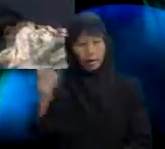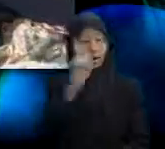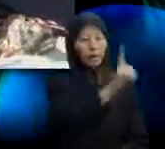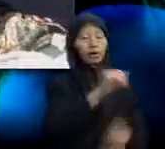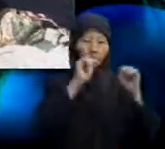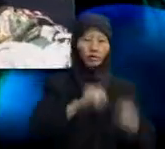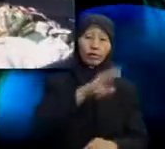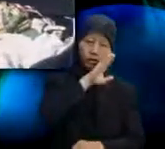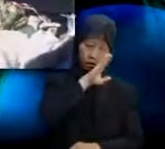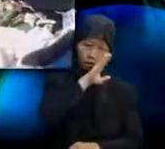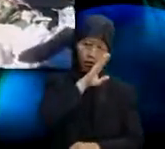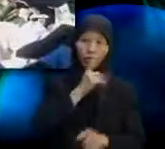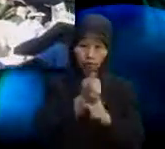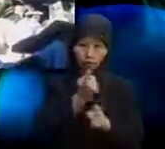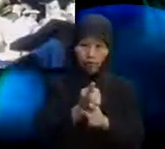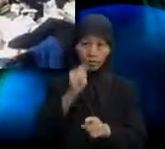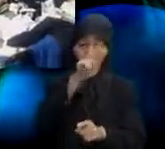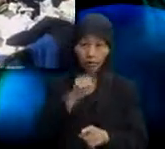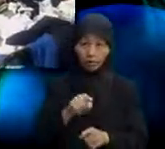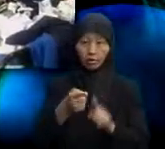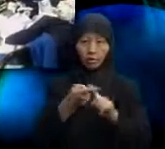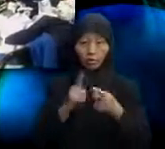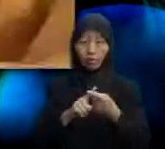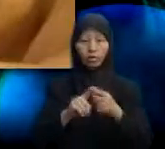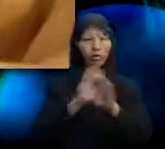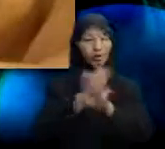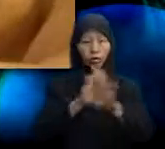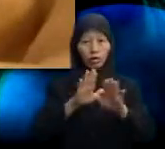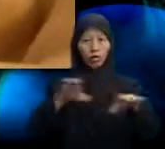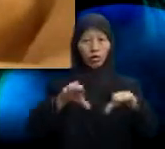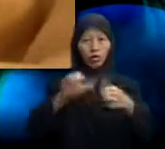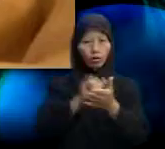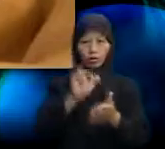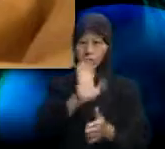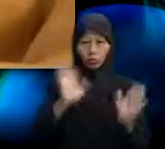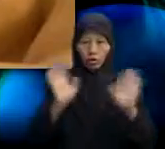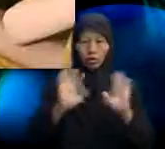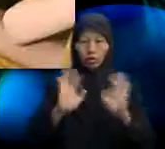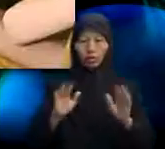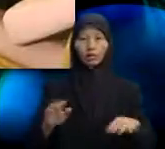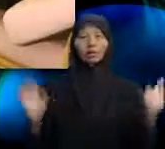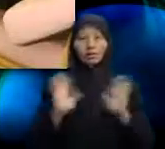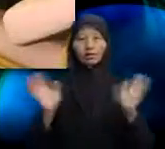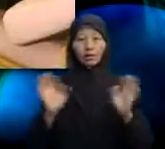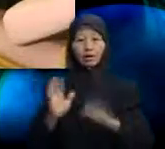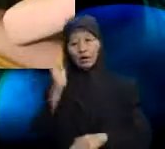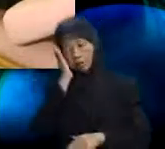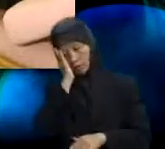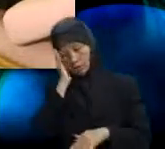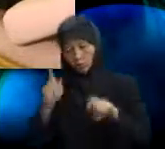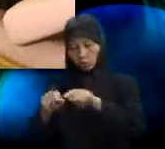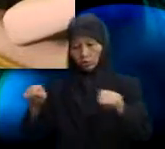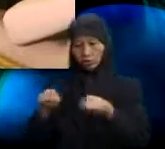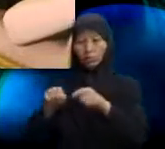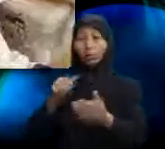pun boleh tidur. Betul tak kawan-kawan? Sebaliknya, jangan begitu kawan-kawan. Elakkan daripada tidur di tempat